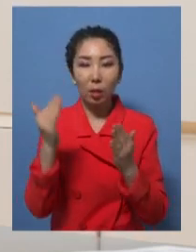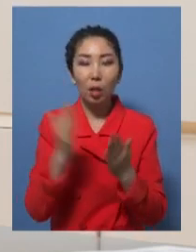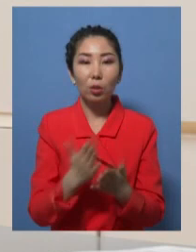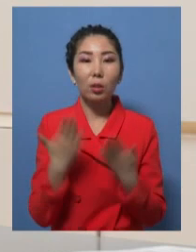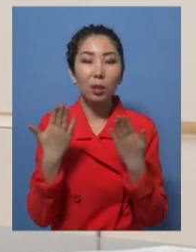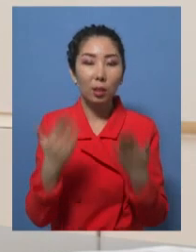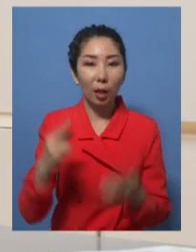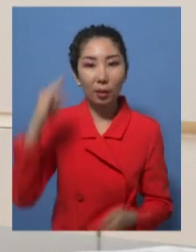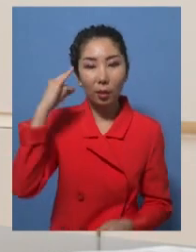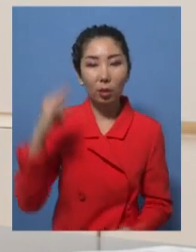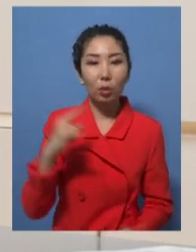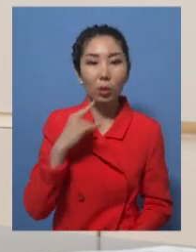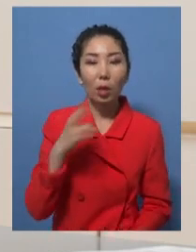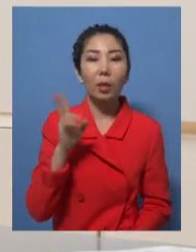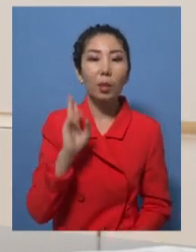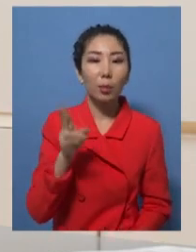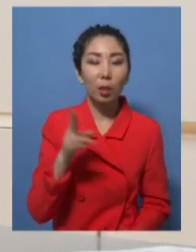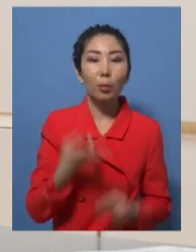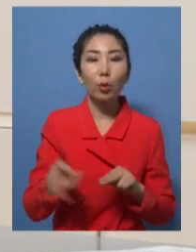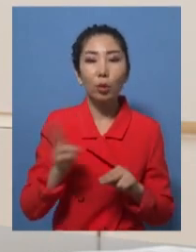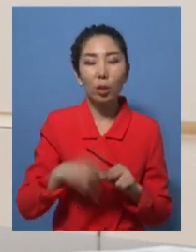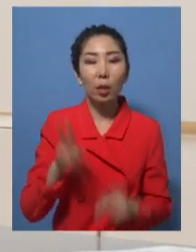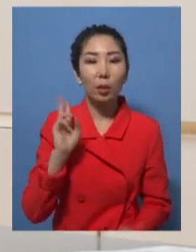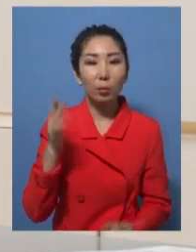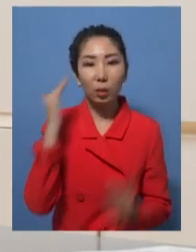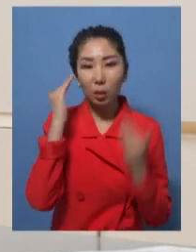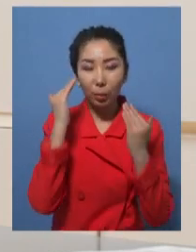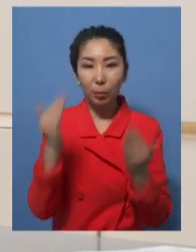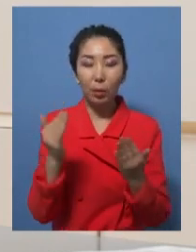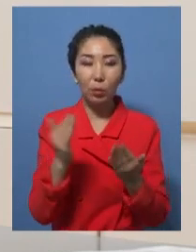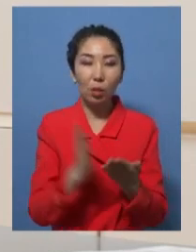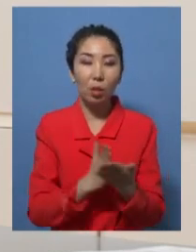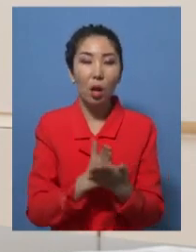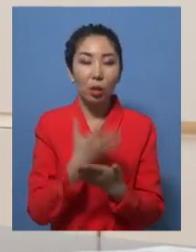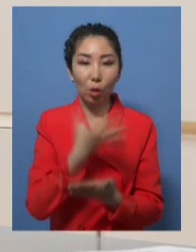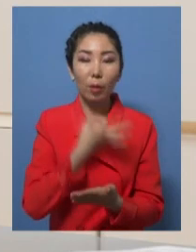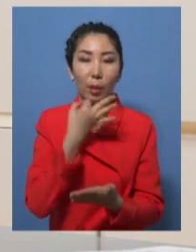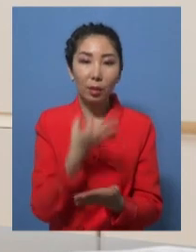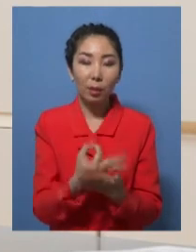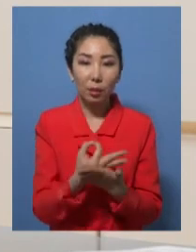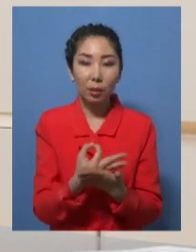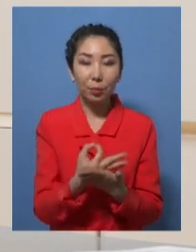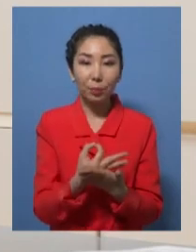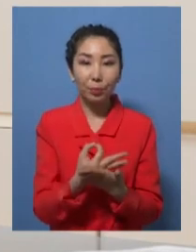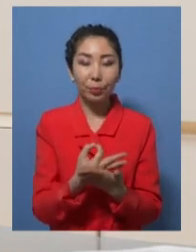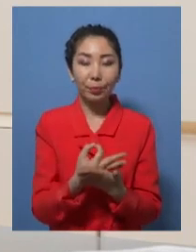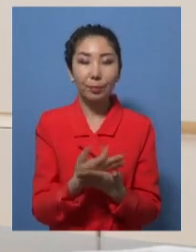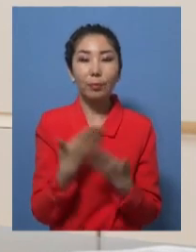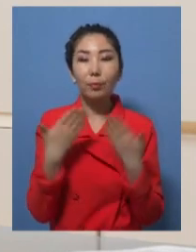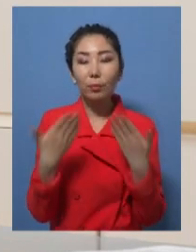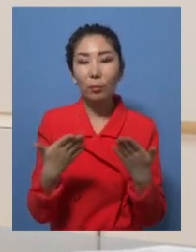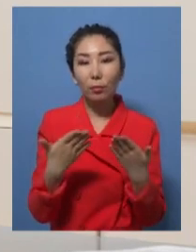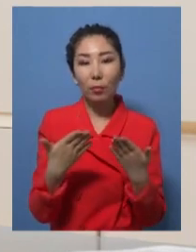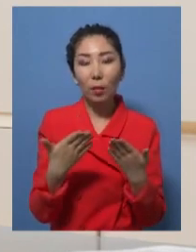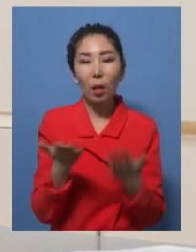сіз қазақша жауап берсеңіз, кім екен бұл, сіз кім боласыз, мен сізді танымадым деген сияқты жауап берсеңіз, сөйлессеңіз, ол сіздің жаңа